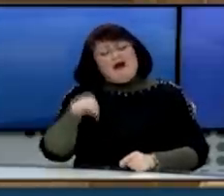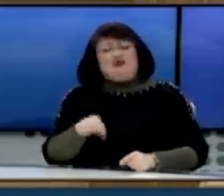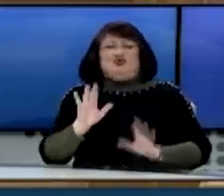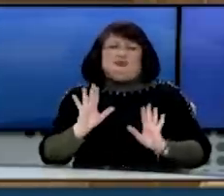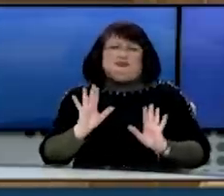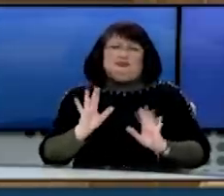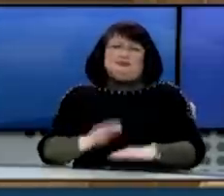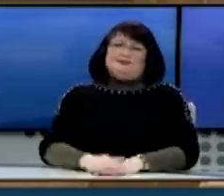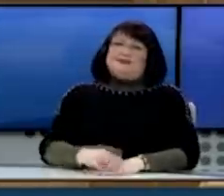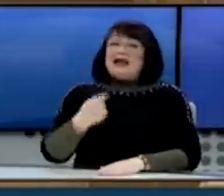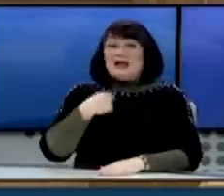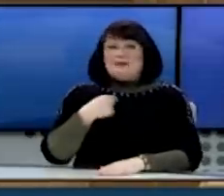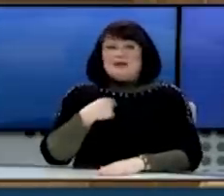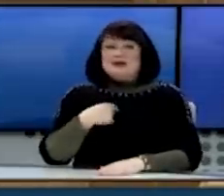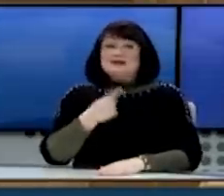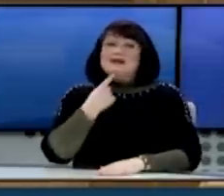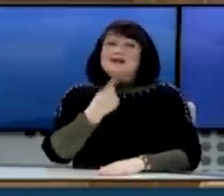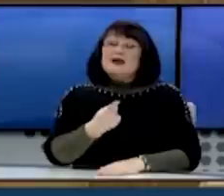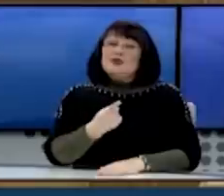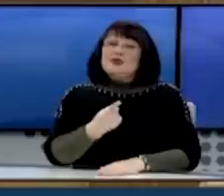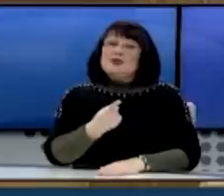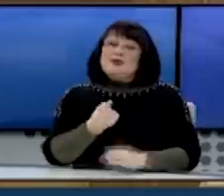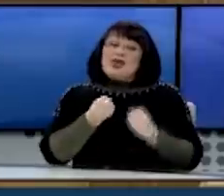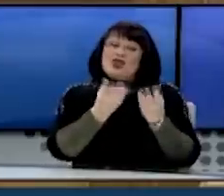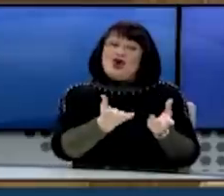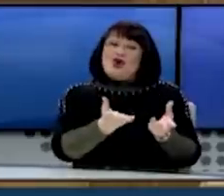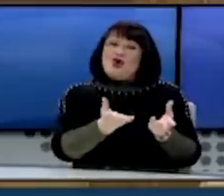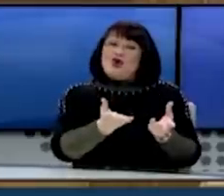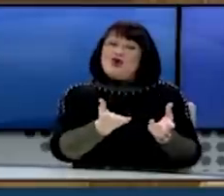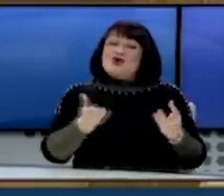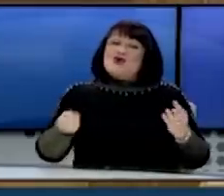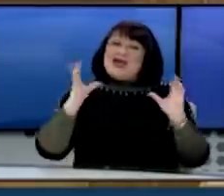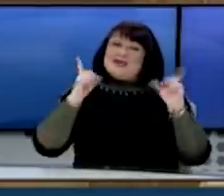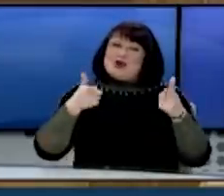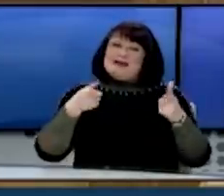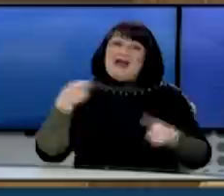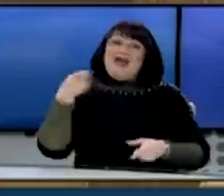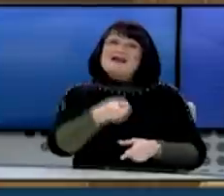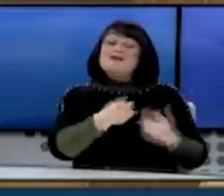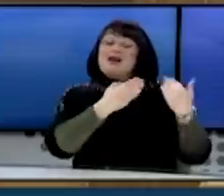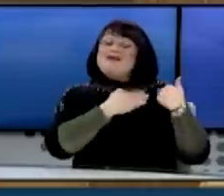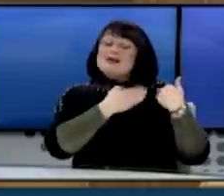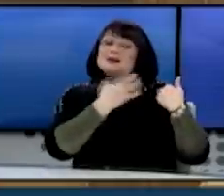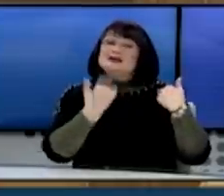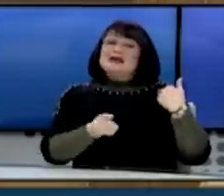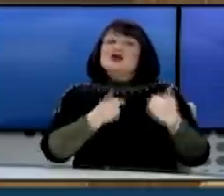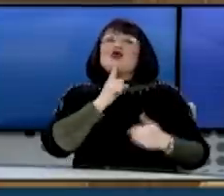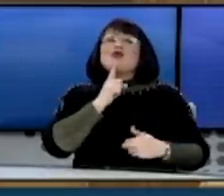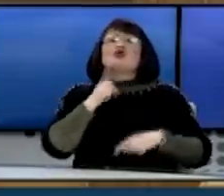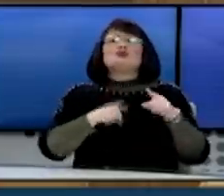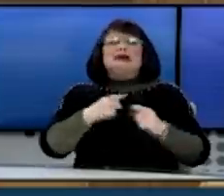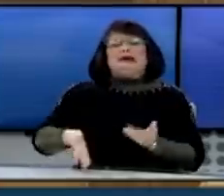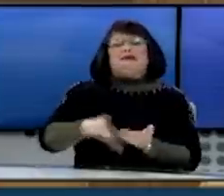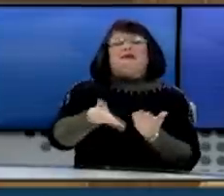Γιατί εμείς δεν θα ξεπλύνουμε την κυβέρνηση της Νέας Δημοκρατίας από τις εγκληματικές ευθύνες της, όπως κάνουν άλλοι